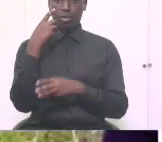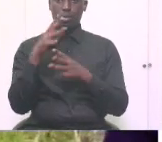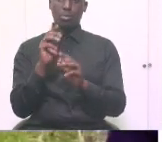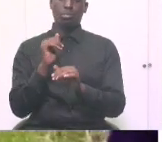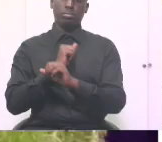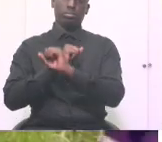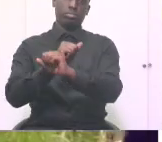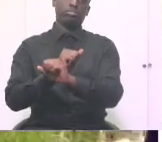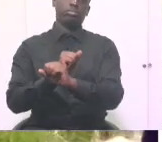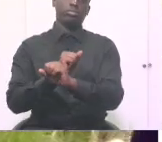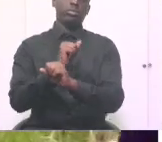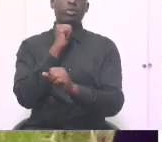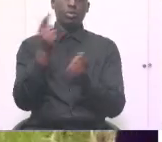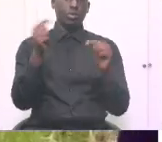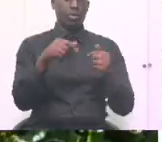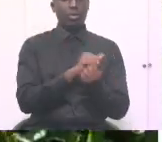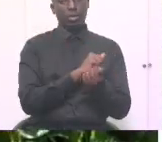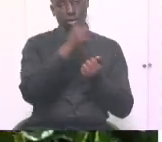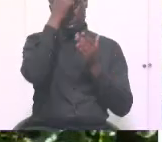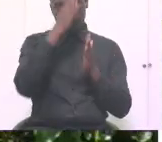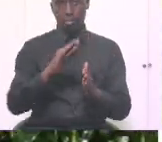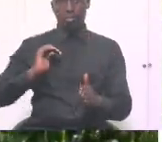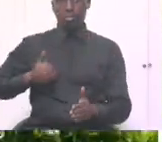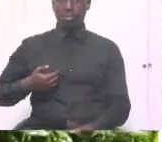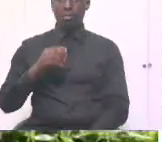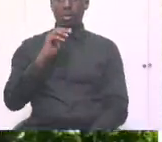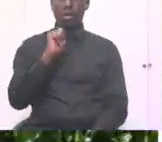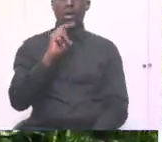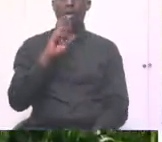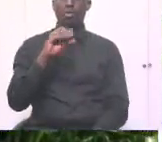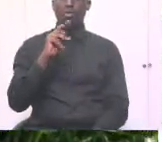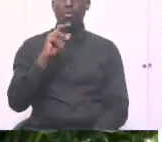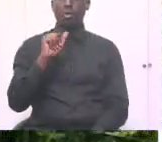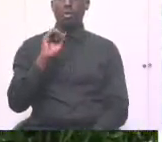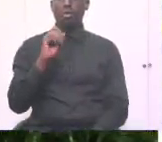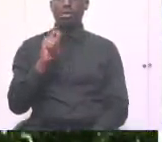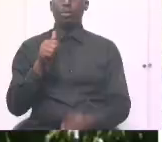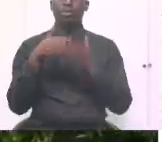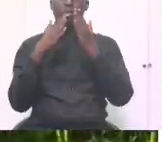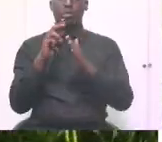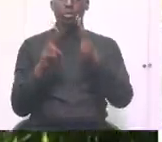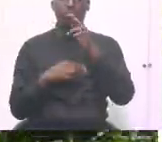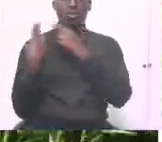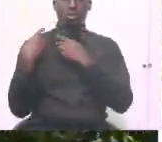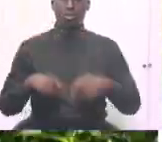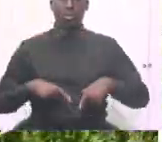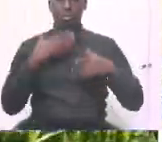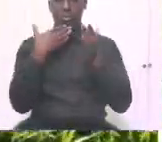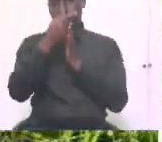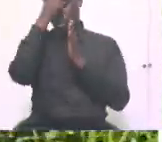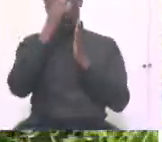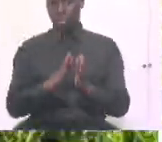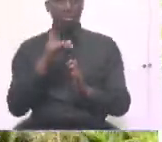bazirindisha abandi zibononera abaturage. Madamu Kanyesha Annonciata, umuyobozi w'akarere ka Huye wungirije ushinzwe imibereho myiza y'abaturage